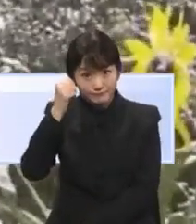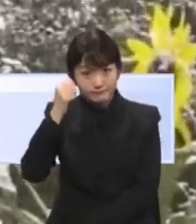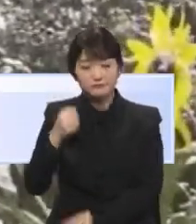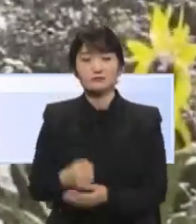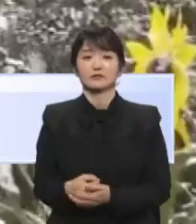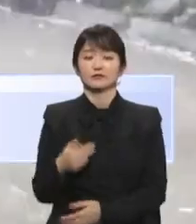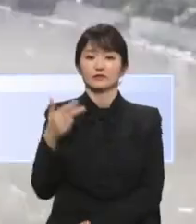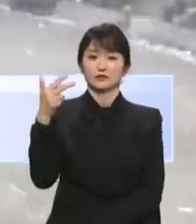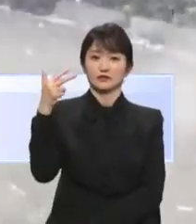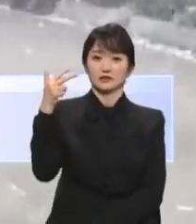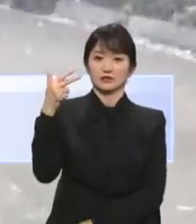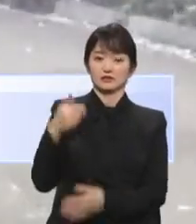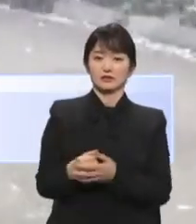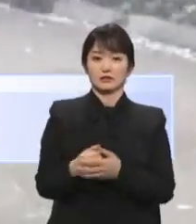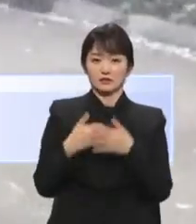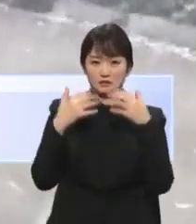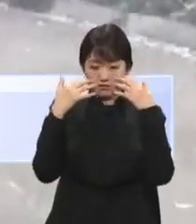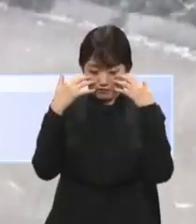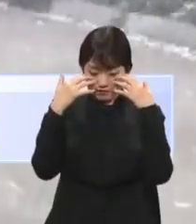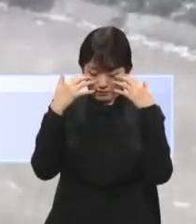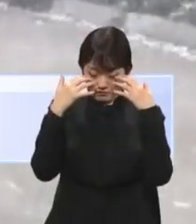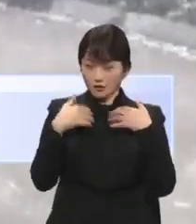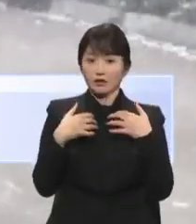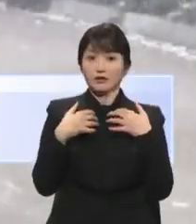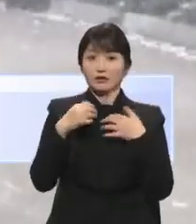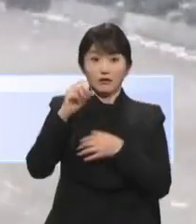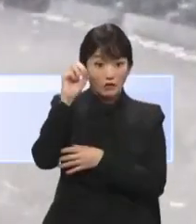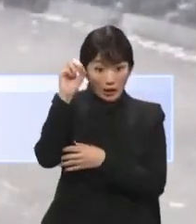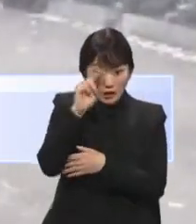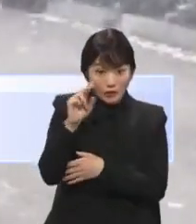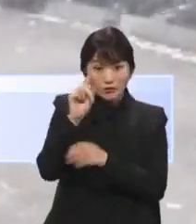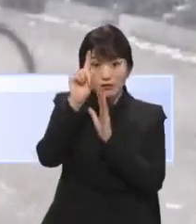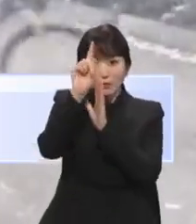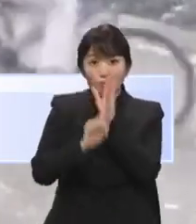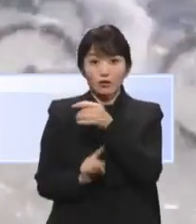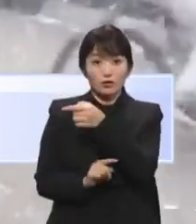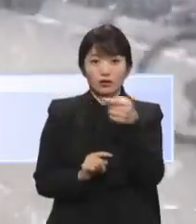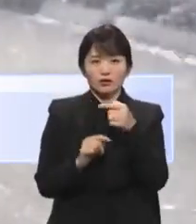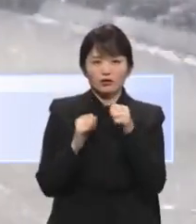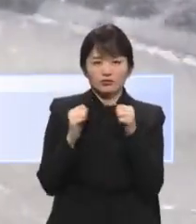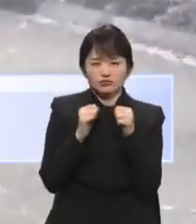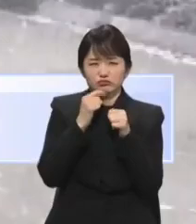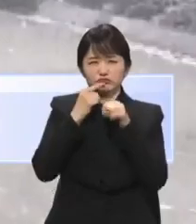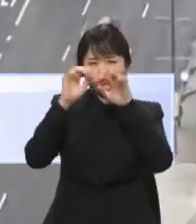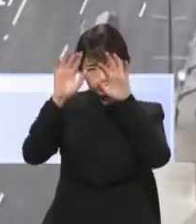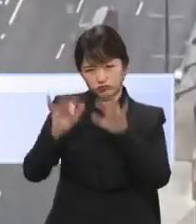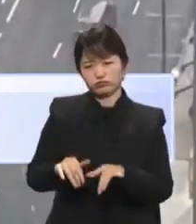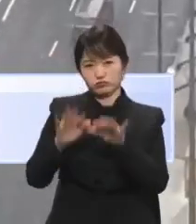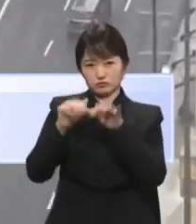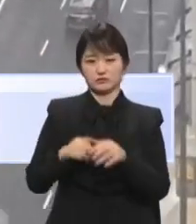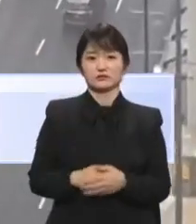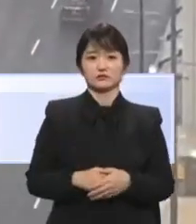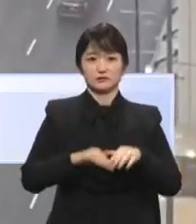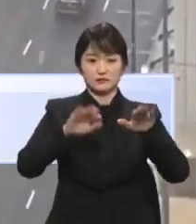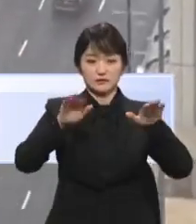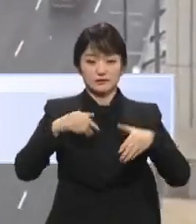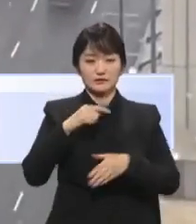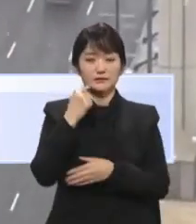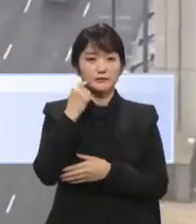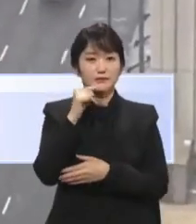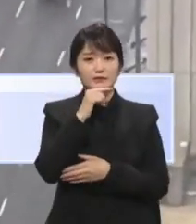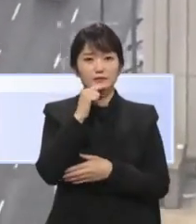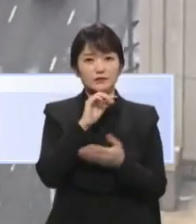지난주에 역대급 더운 날씨를 기록했다가 갑자기 영하로 떨어지면서 폭설을 내렸죠 가을 단풍에 흰눈이